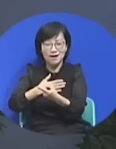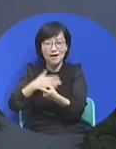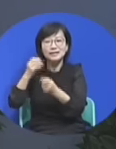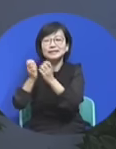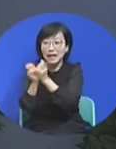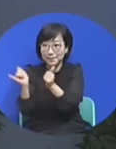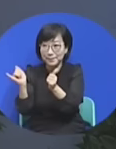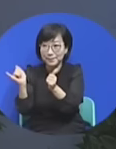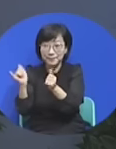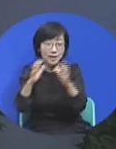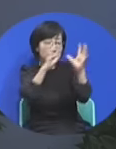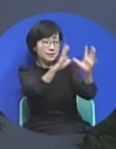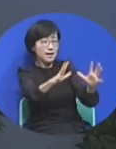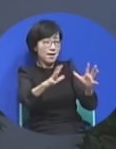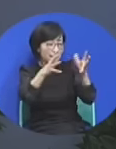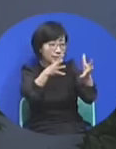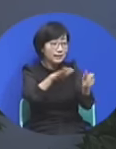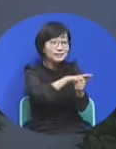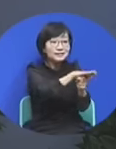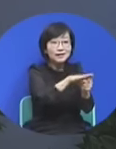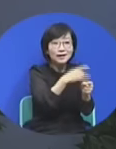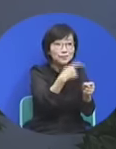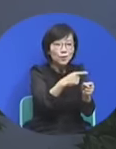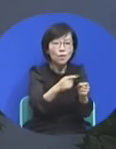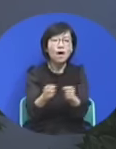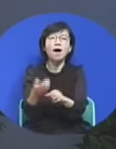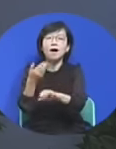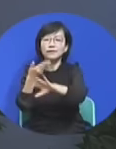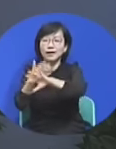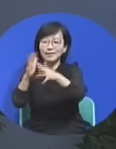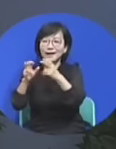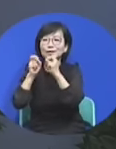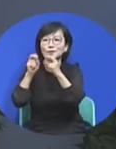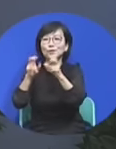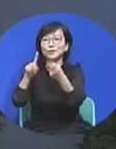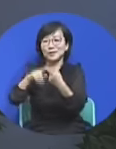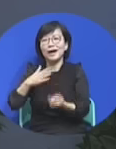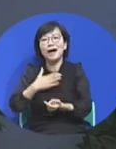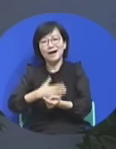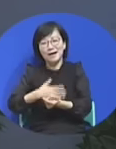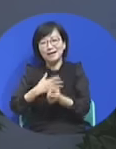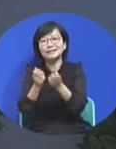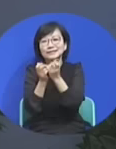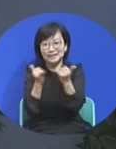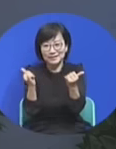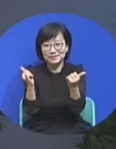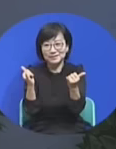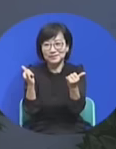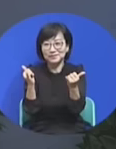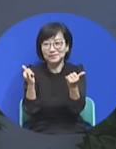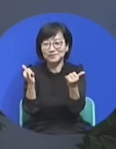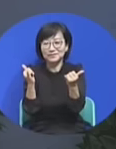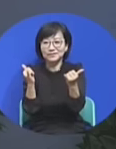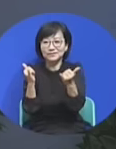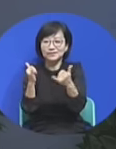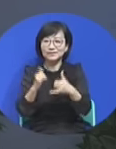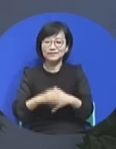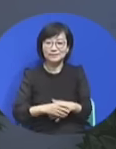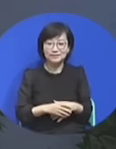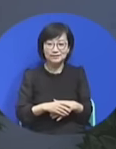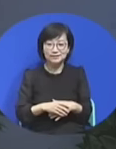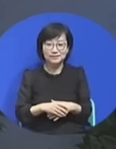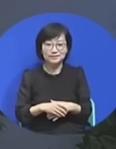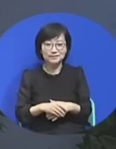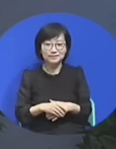country. 세계 사랑이란 말은 선교가 무엇인지 아는 사람입니다. And a person who loves the world is somebody who understands the meaning of